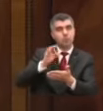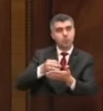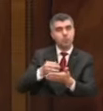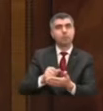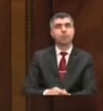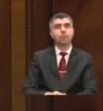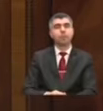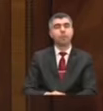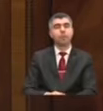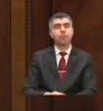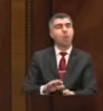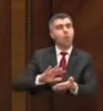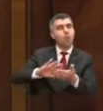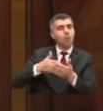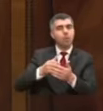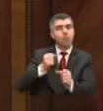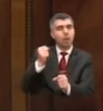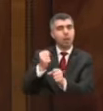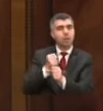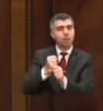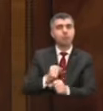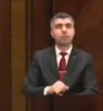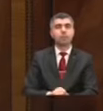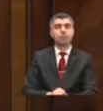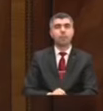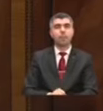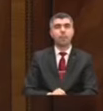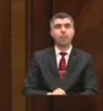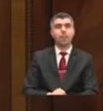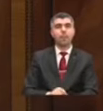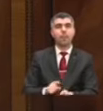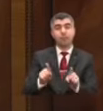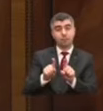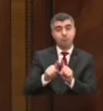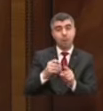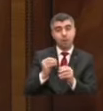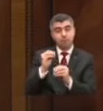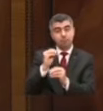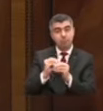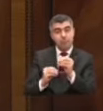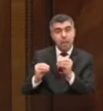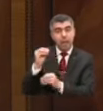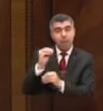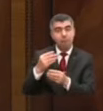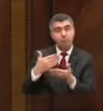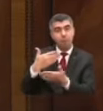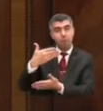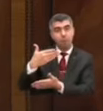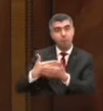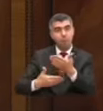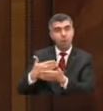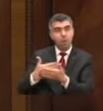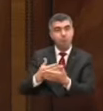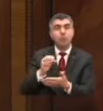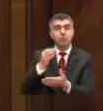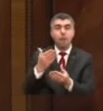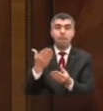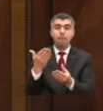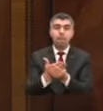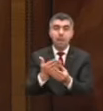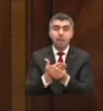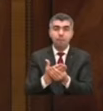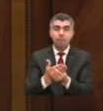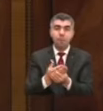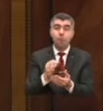المحطات هذا كله كان اعمال كنقوموا بها اما فيما يتعلق بالغلاء ديال الفواتير مزيان تعطيونا ملفات باش نعرفوا شنو هو